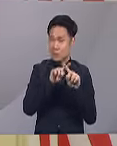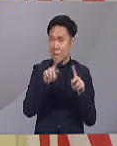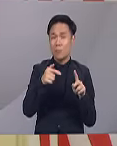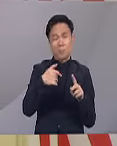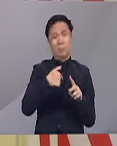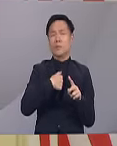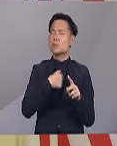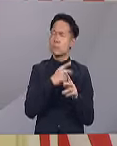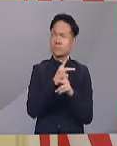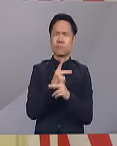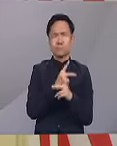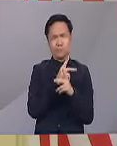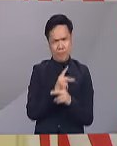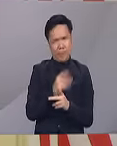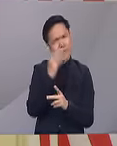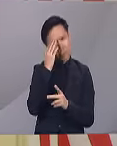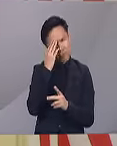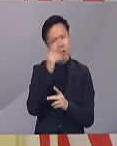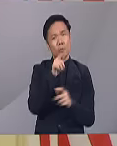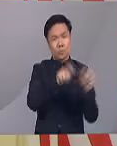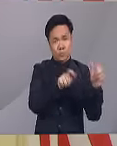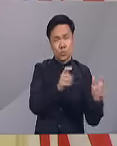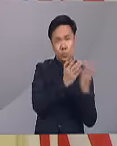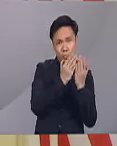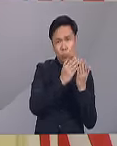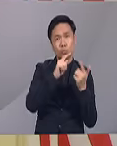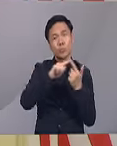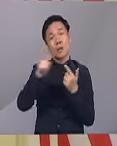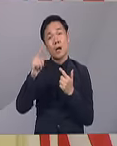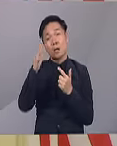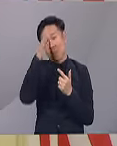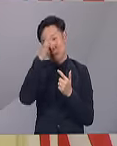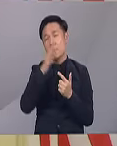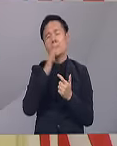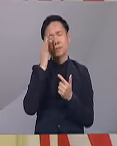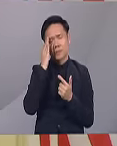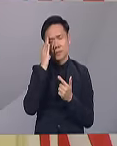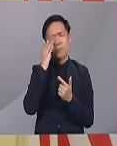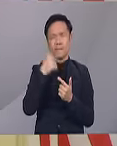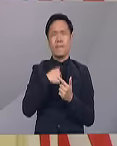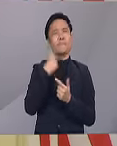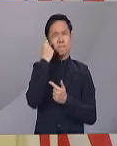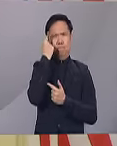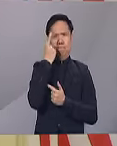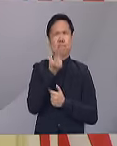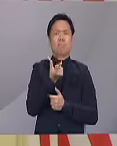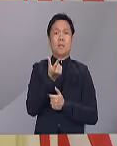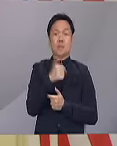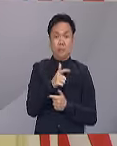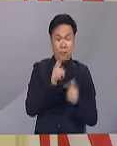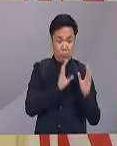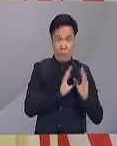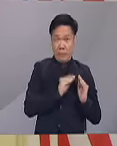prihatin tentang masalah student dan ibu bapa mereka ini. Jadi mesyuarat hari ini memutuskan supaya